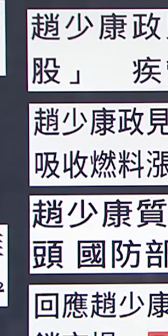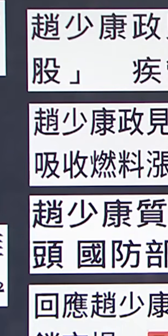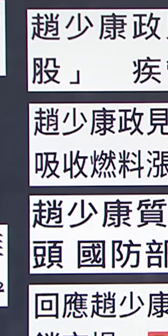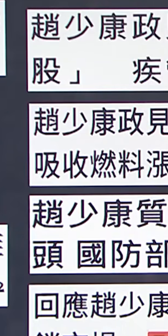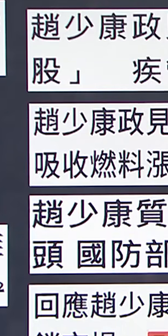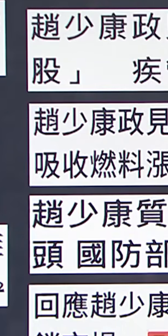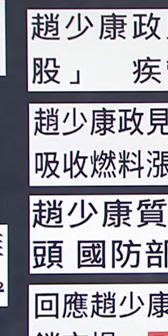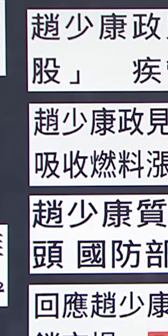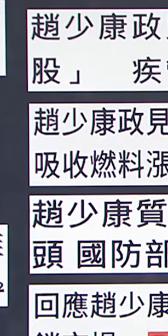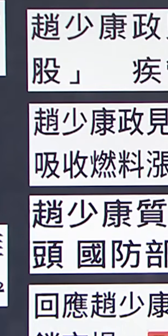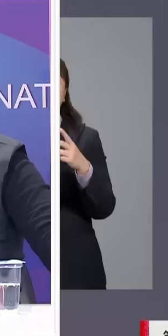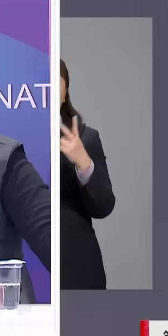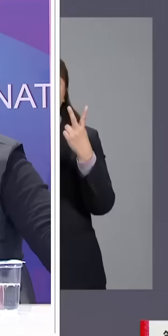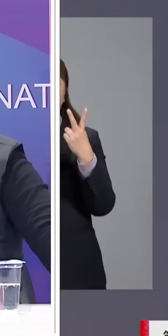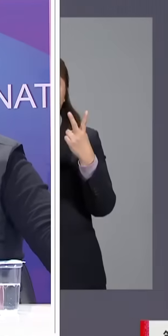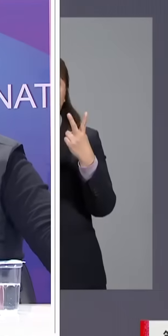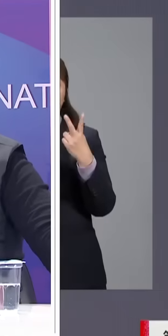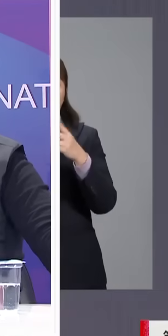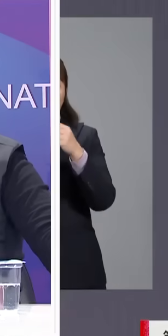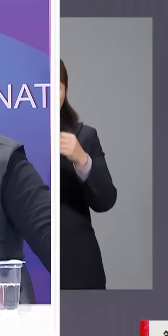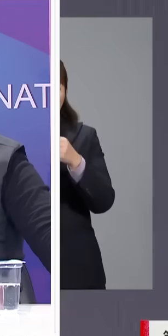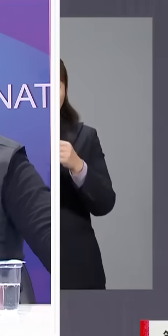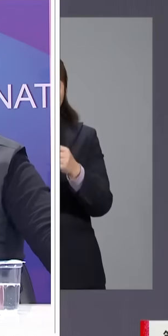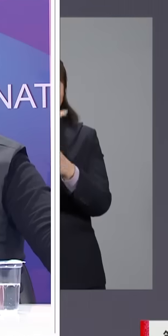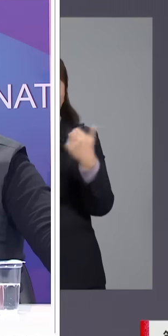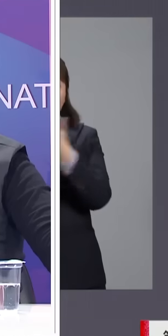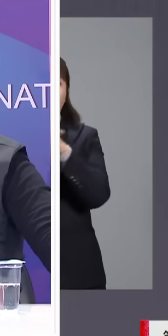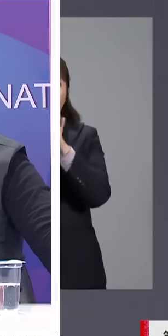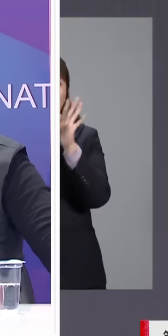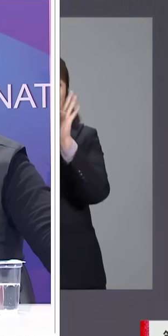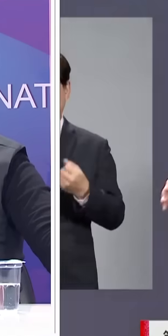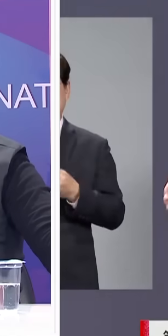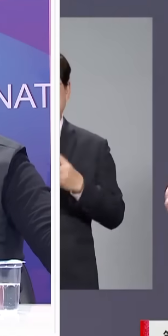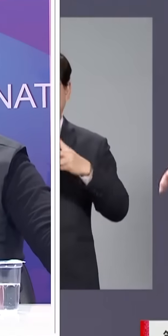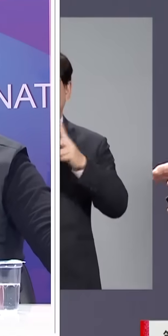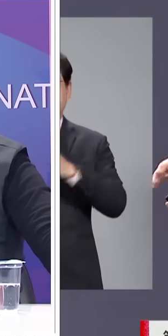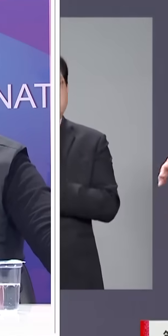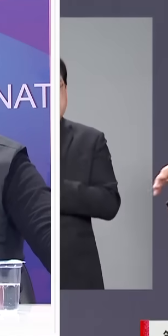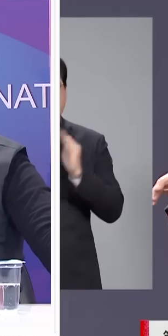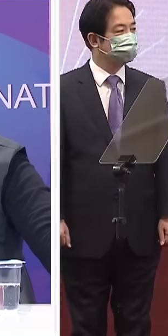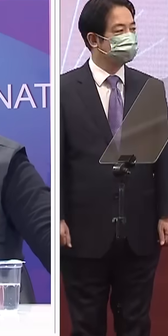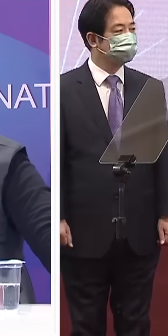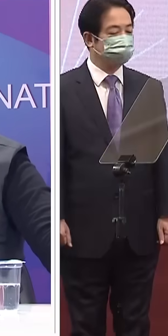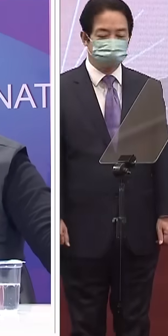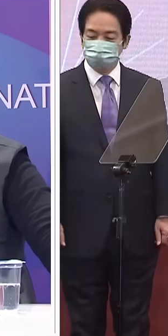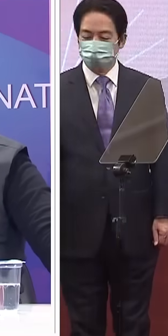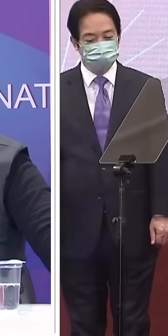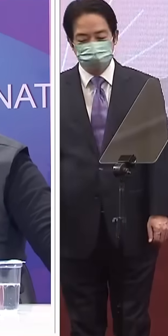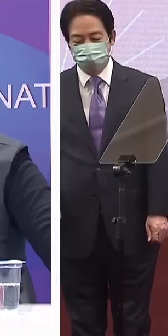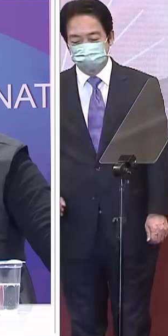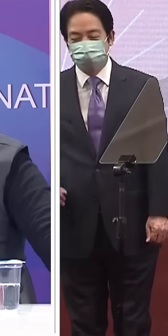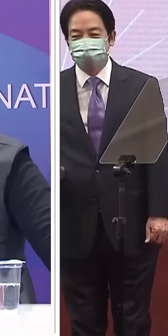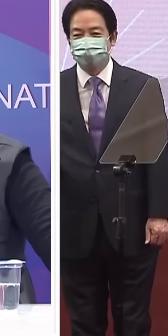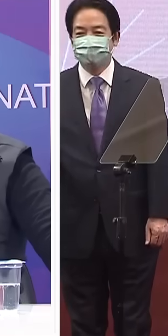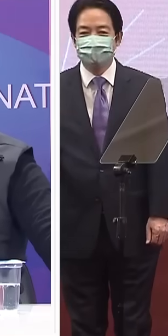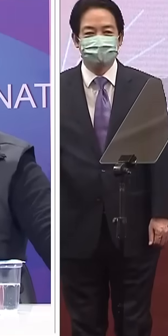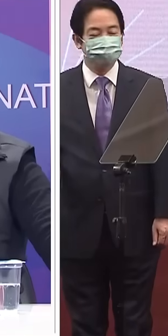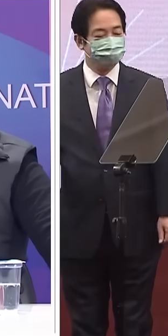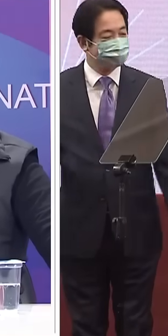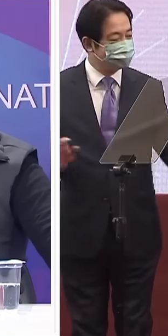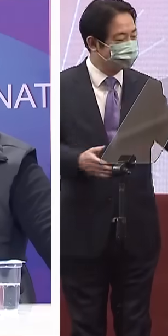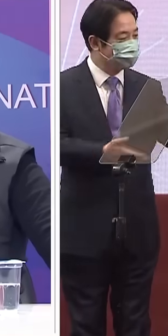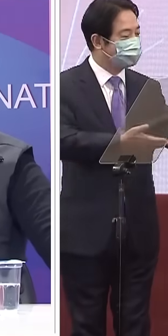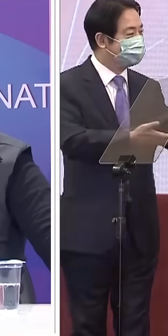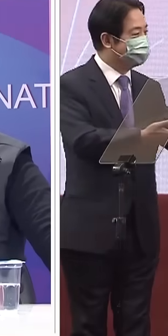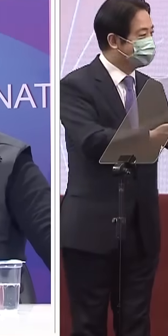后呢，蔡英文的名言，如果政府听不到啊，那你可以再说一遍，还听不到可以拍桌子。你敢说？你